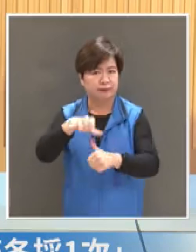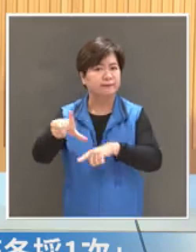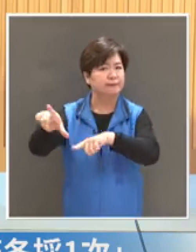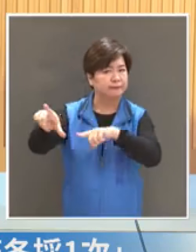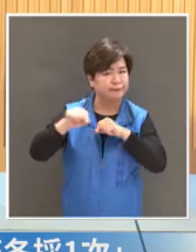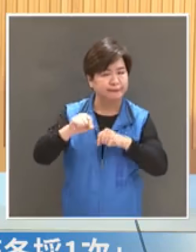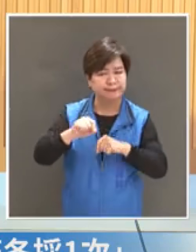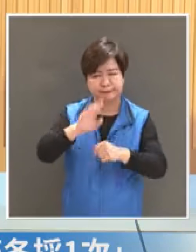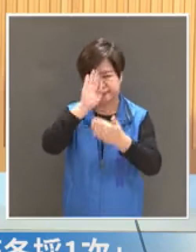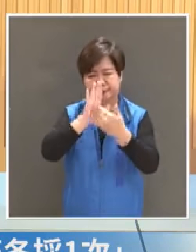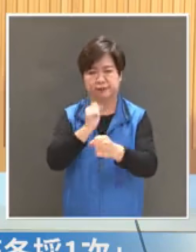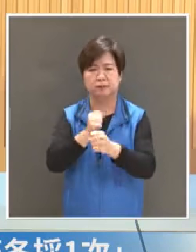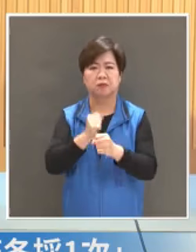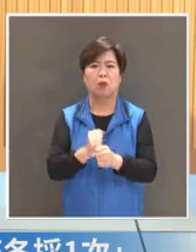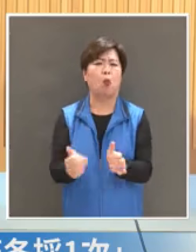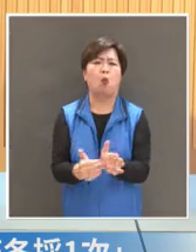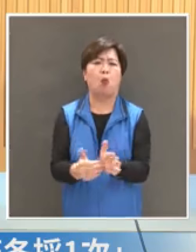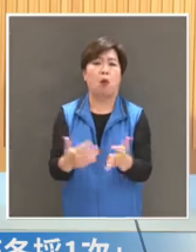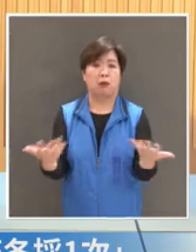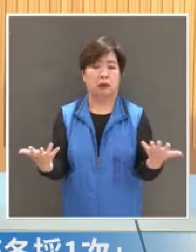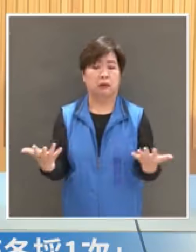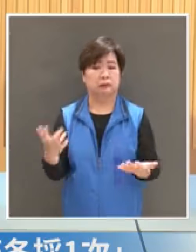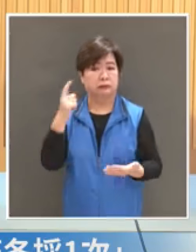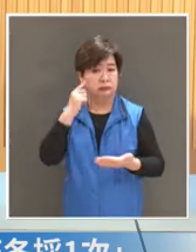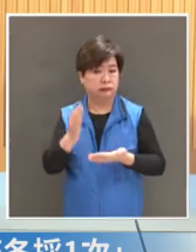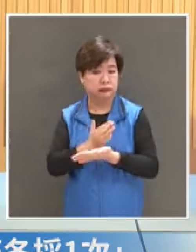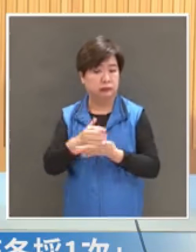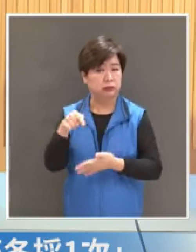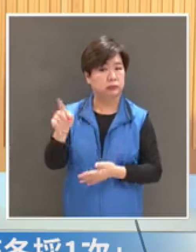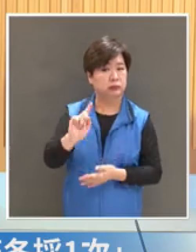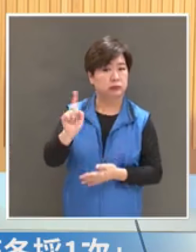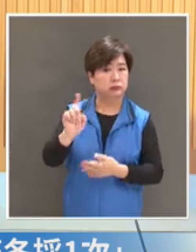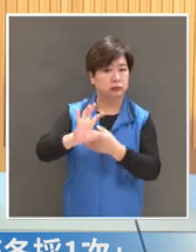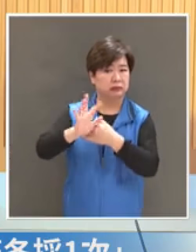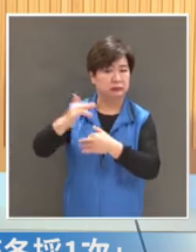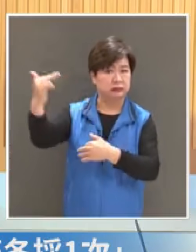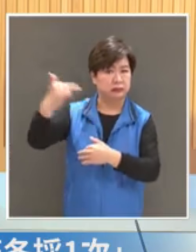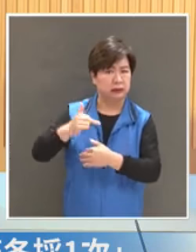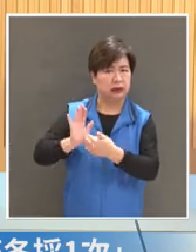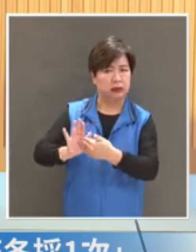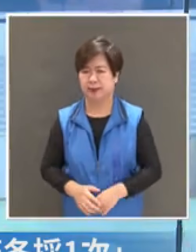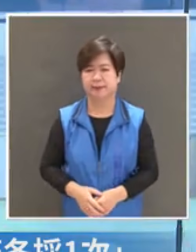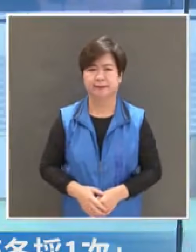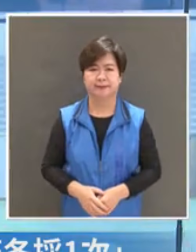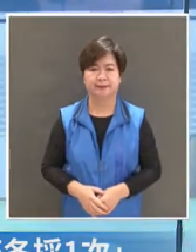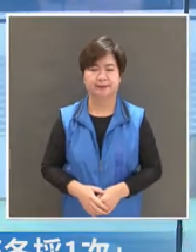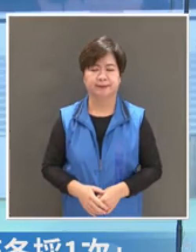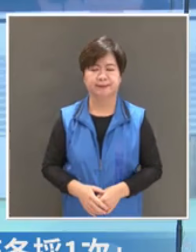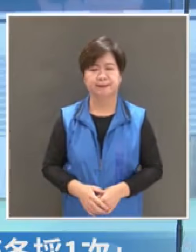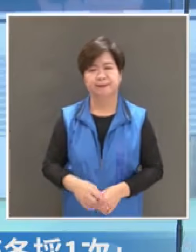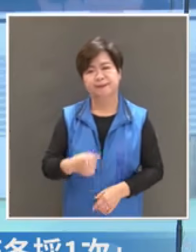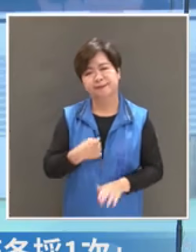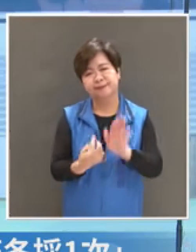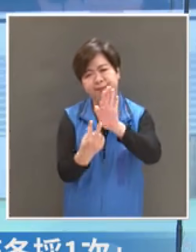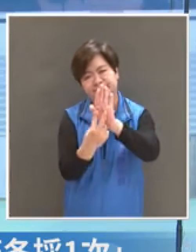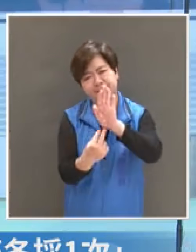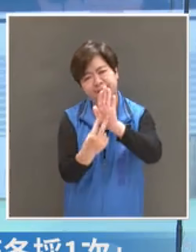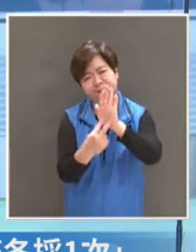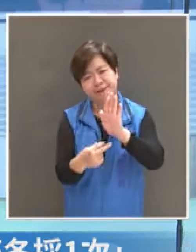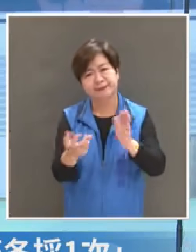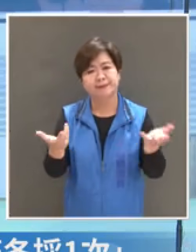防疫工作做好。请问市长怎么看，那中央在境外阻绝上是否有慢半拍了呢？ 我说该说的